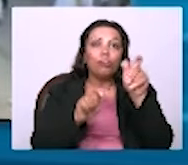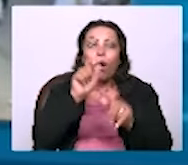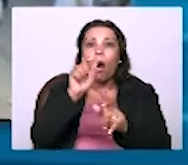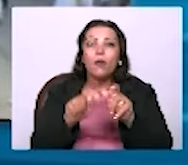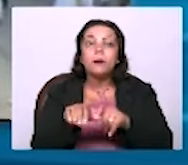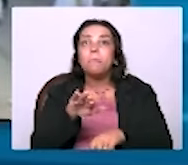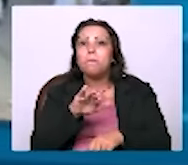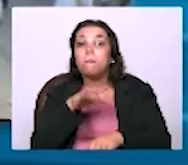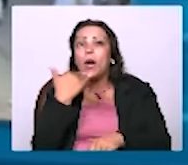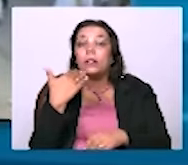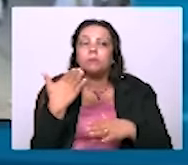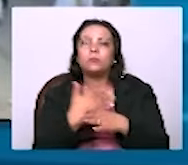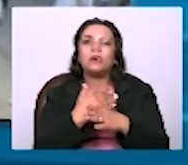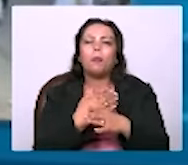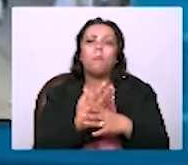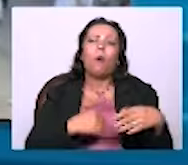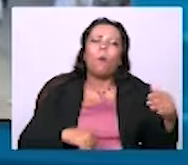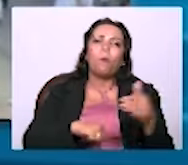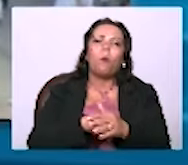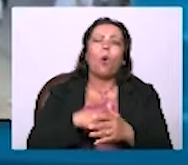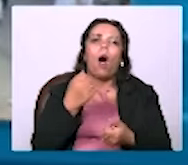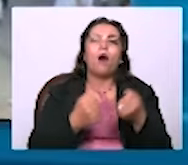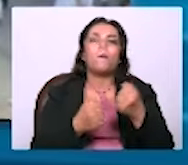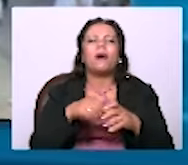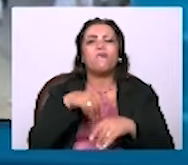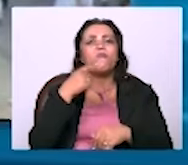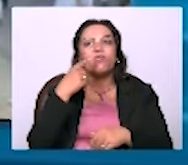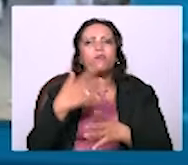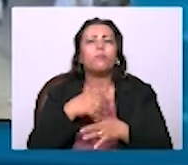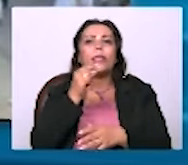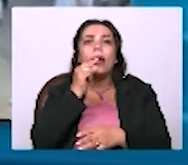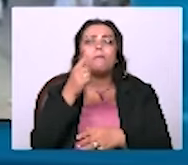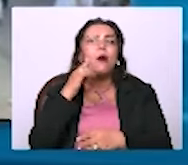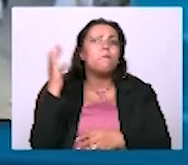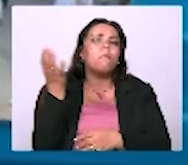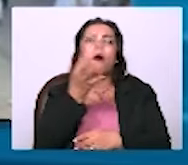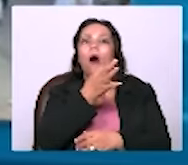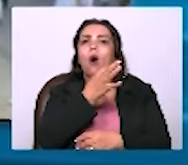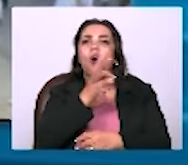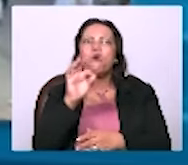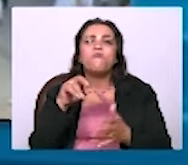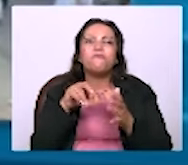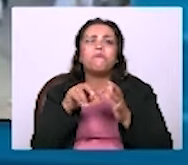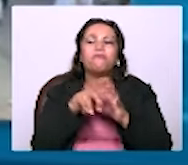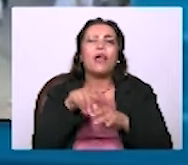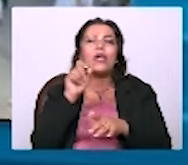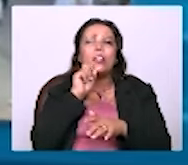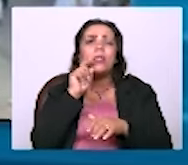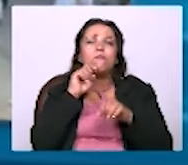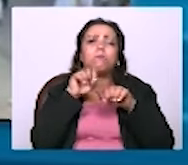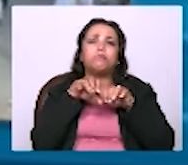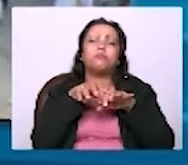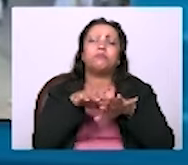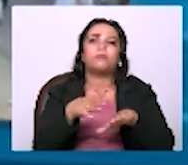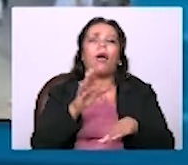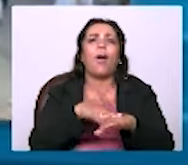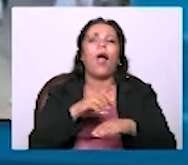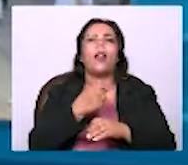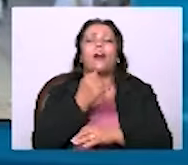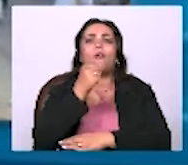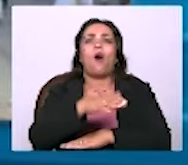حوادث الطرق في مصر لدرجه ان كان هناك مصطلح شائع جدا في الاعلام يقوللك نزيف الاسفلت طبعا